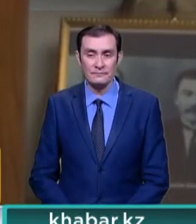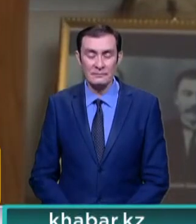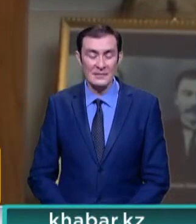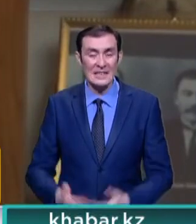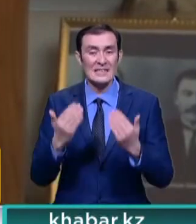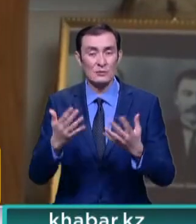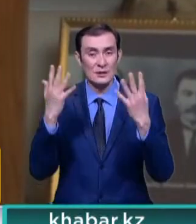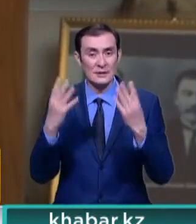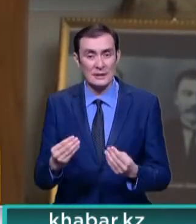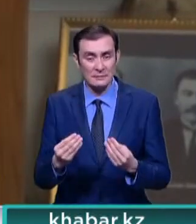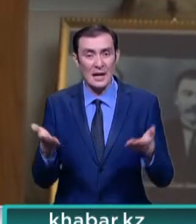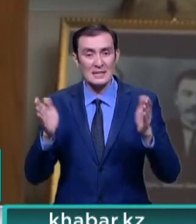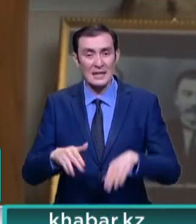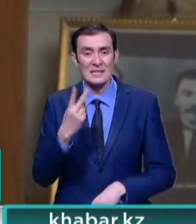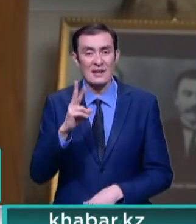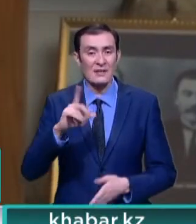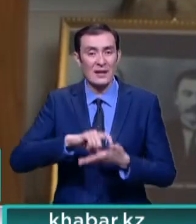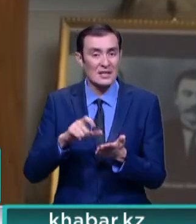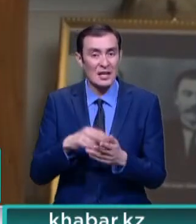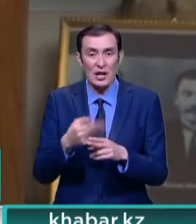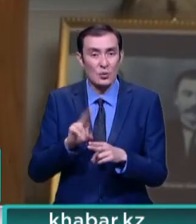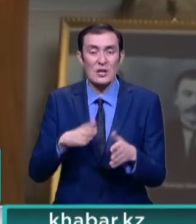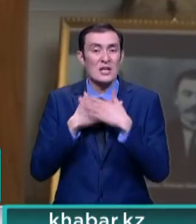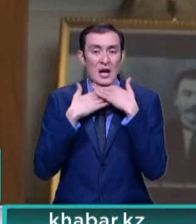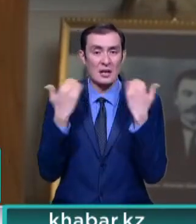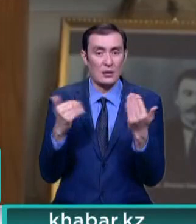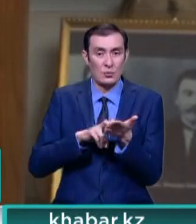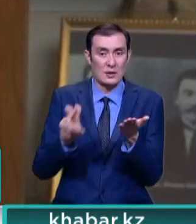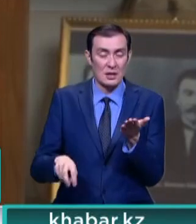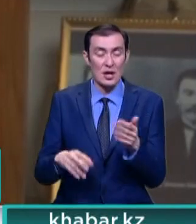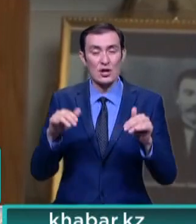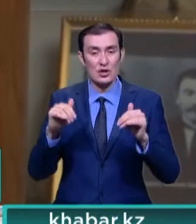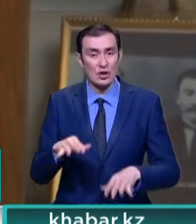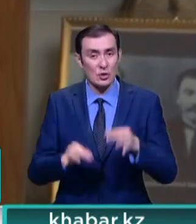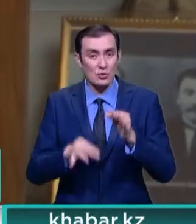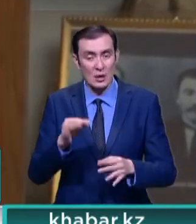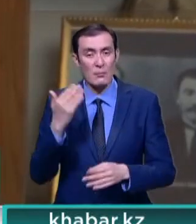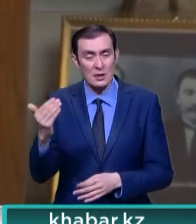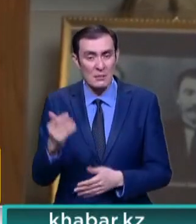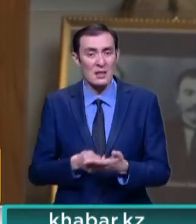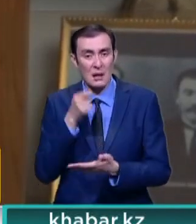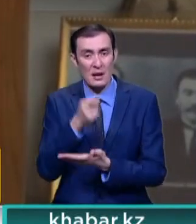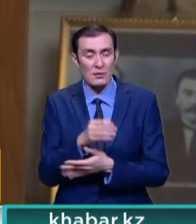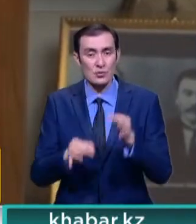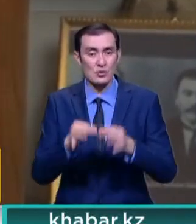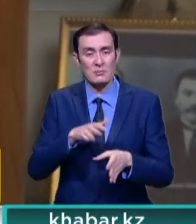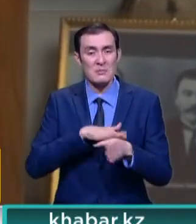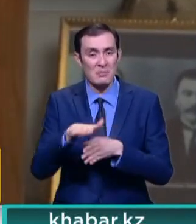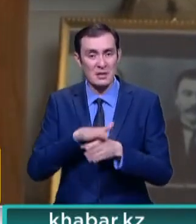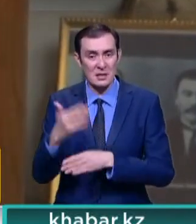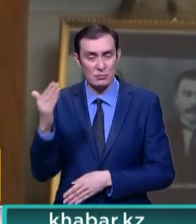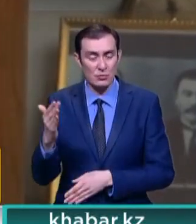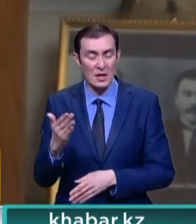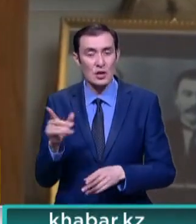На сегодняшний день остались две квартиры, жильцы которых не хотят съезжать. Решение суда по ним направлено судебным